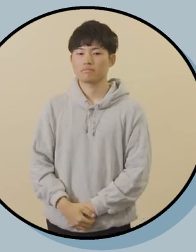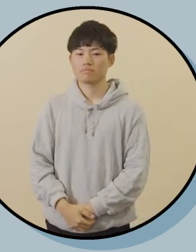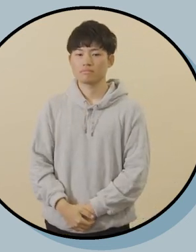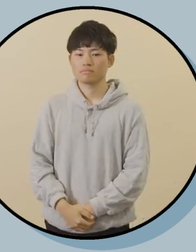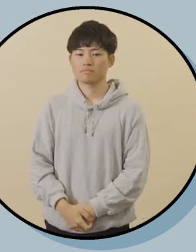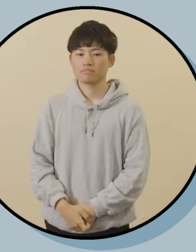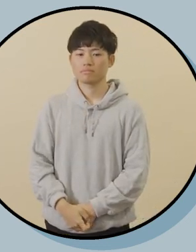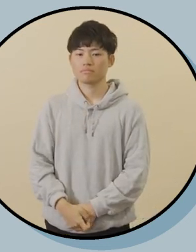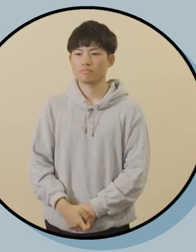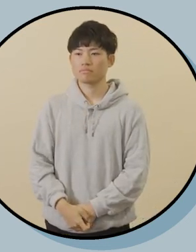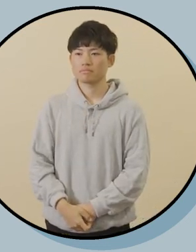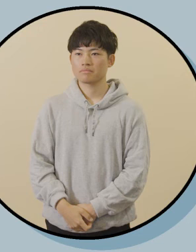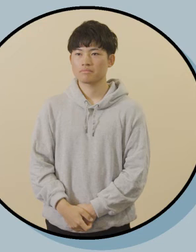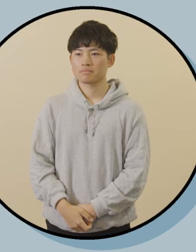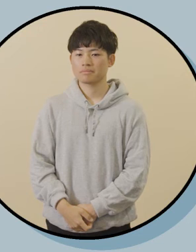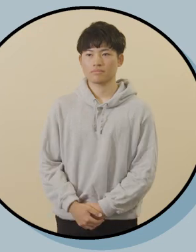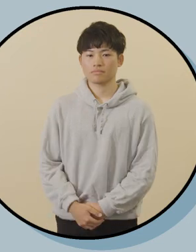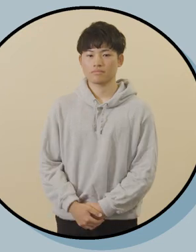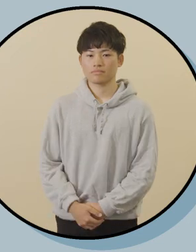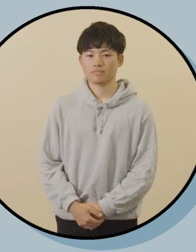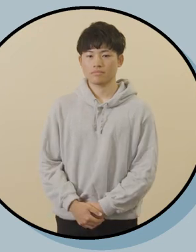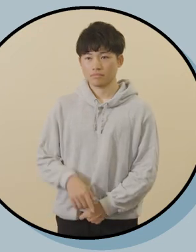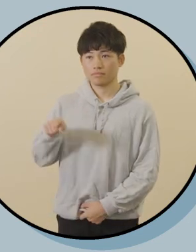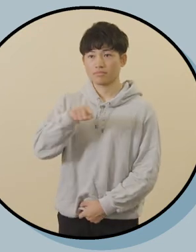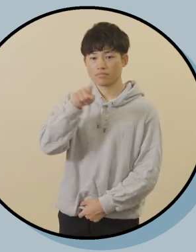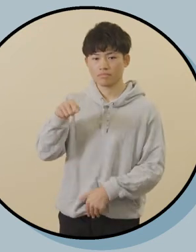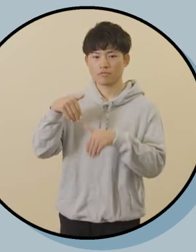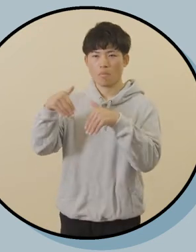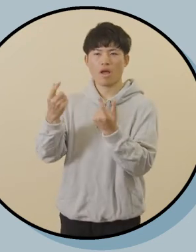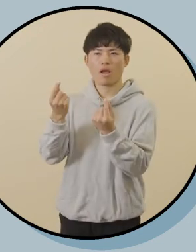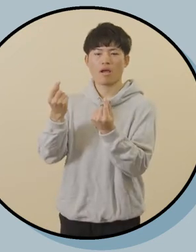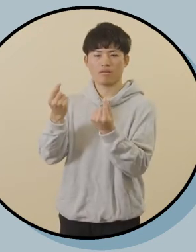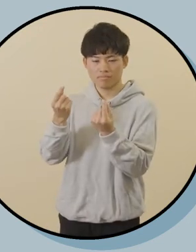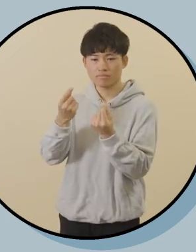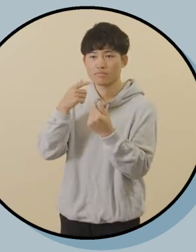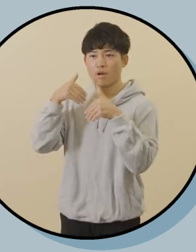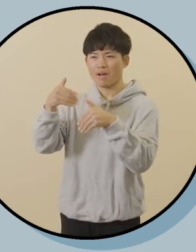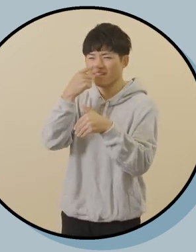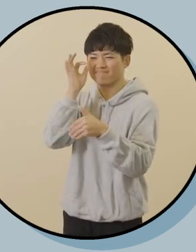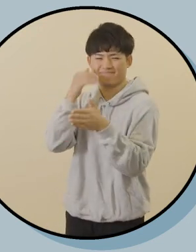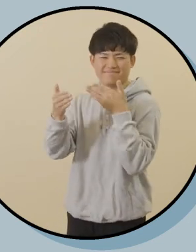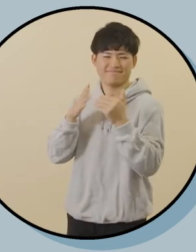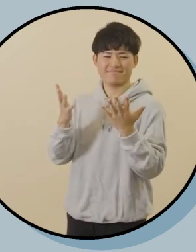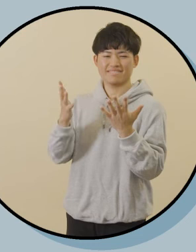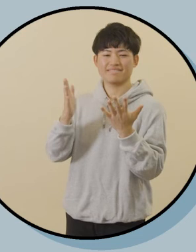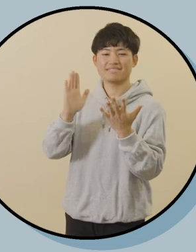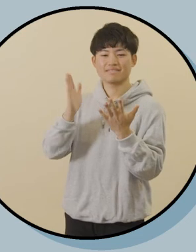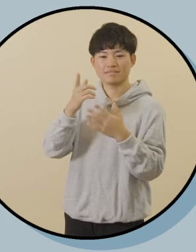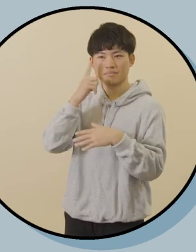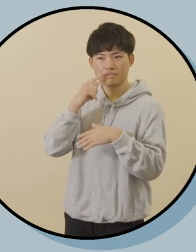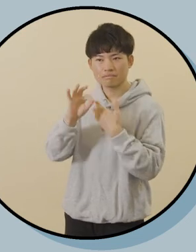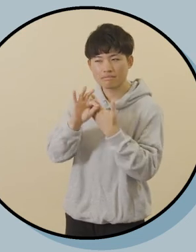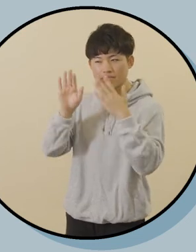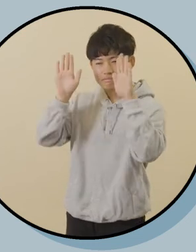たことですね、それがなんかね、本当そのお化けとかも含めて、お化け